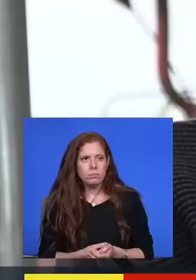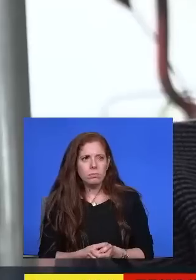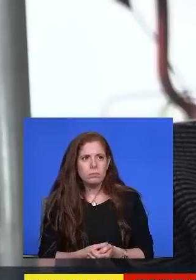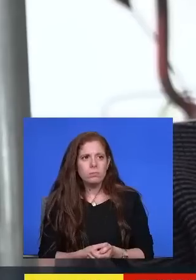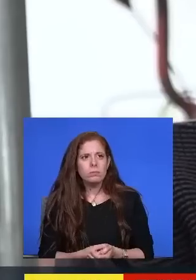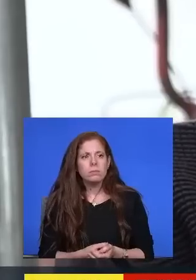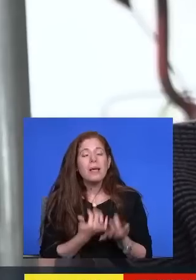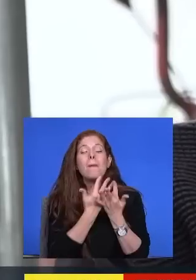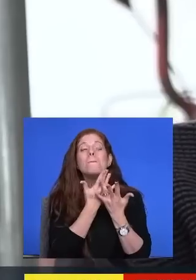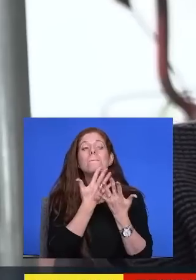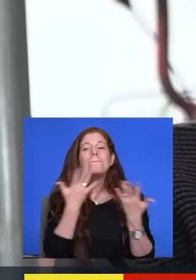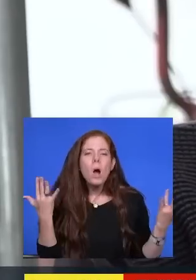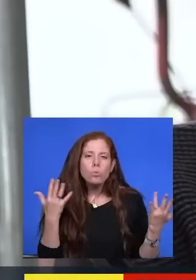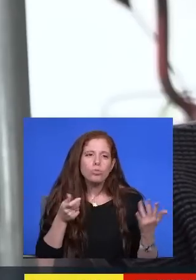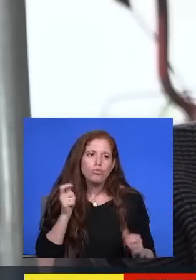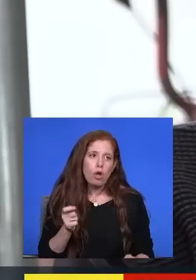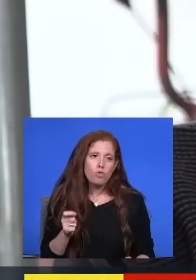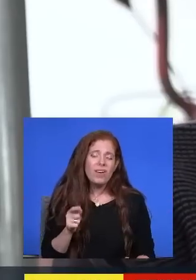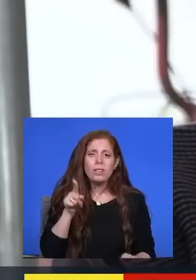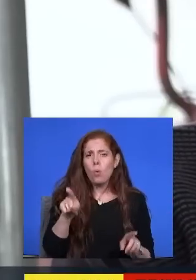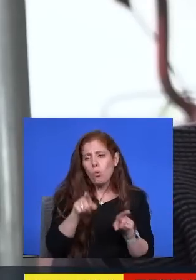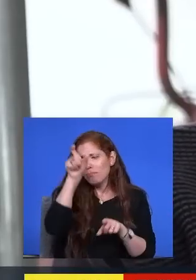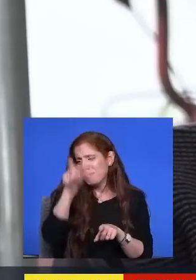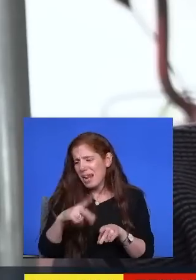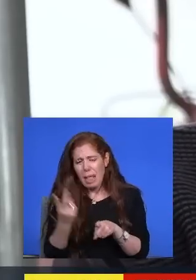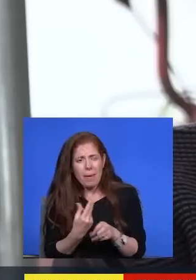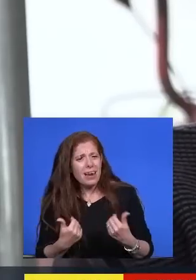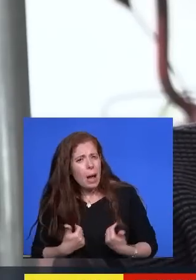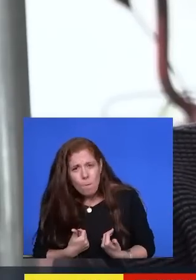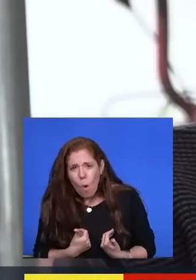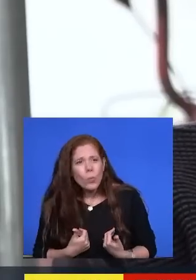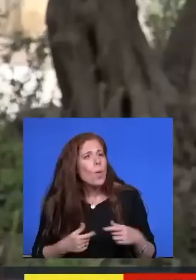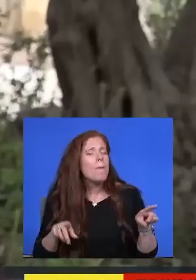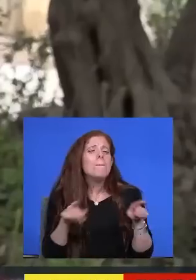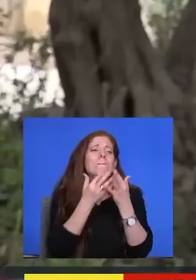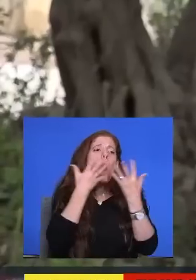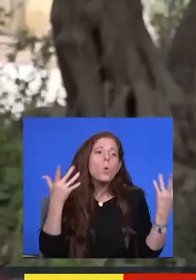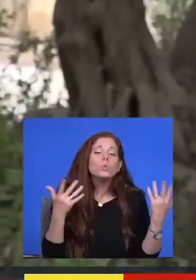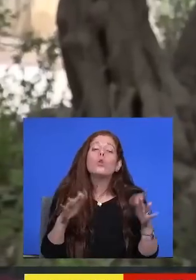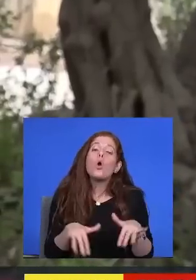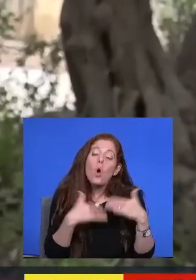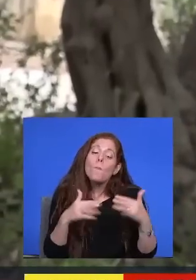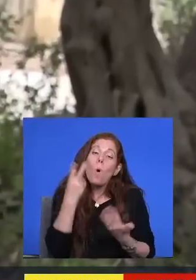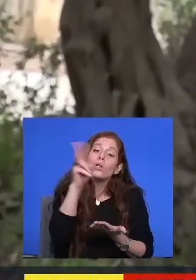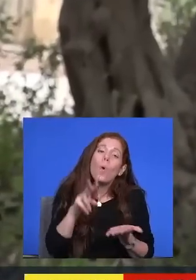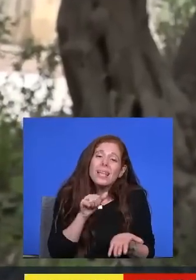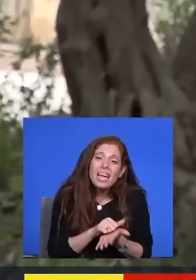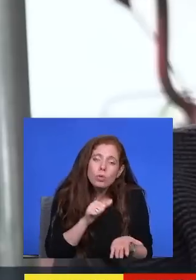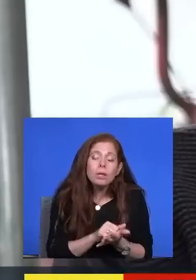ברור שהשופט הוא בשר ודם כמונו, ברור שהוא קורא כל בוקר את העיתונים, אבל הוא